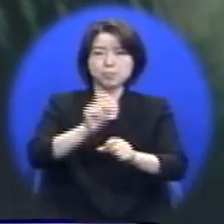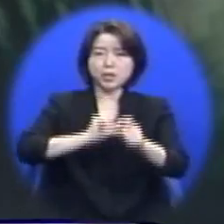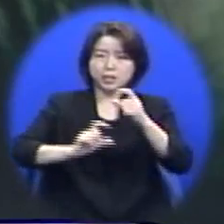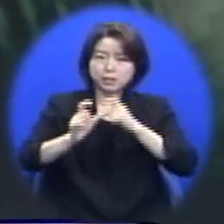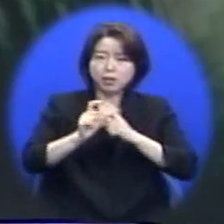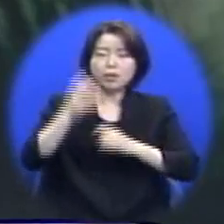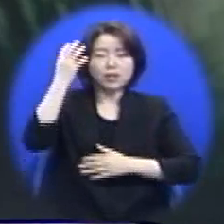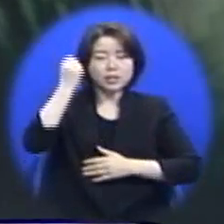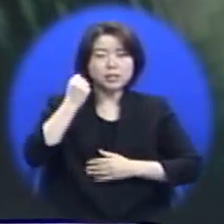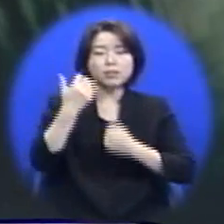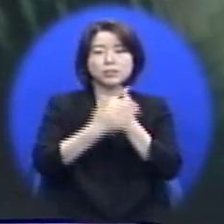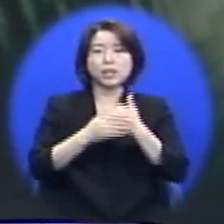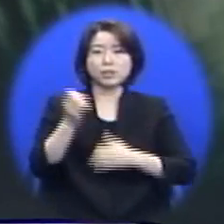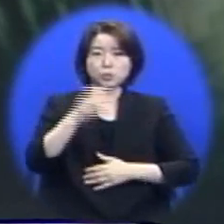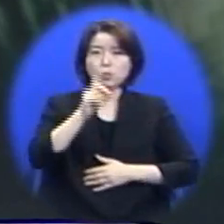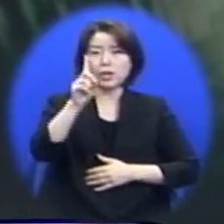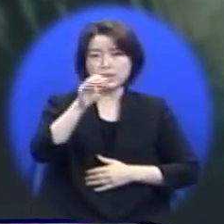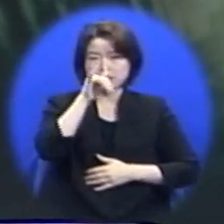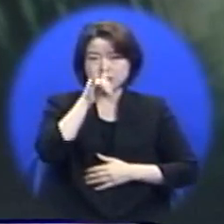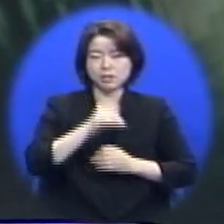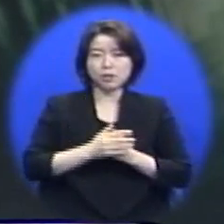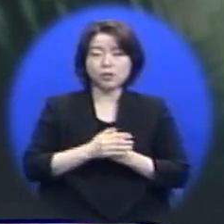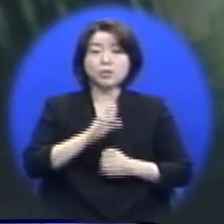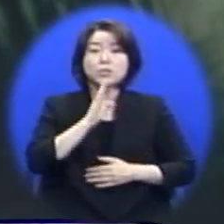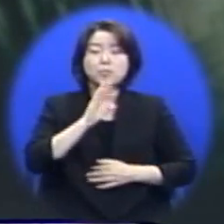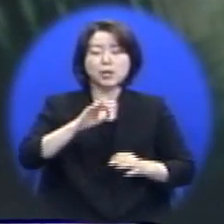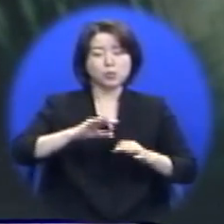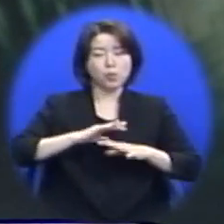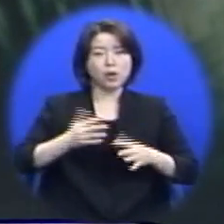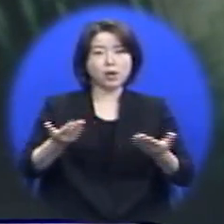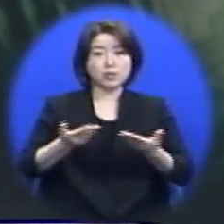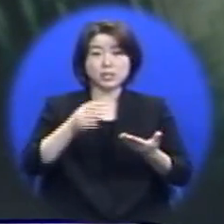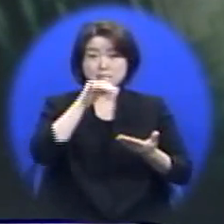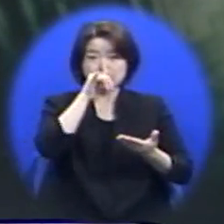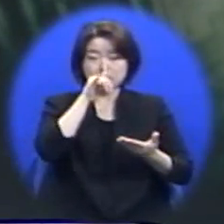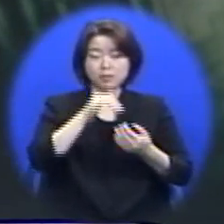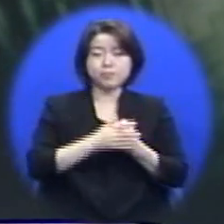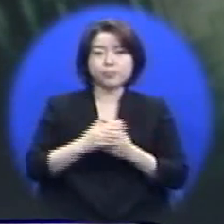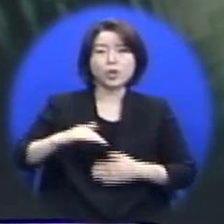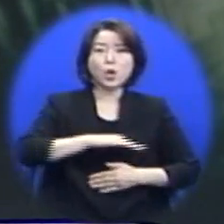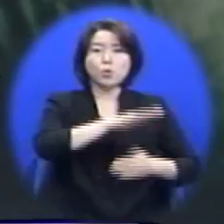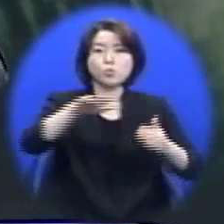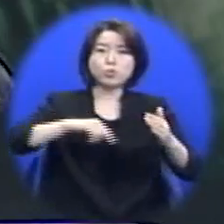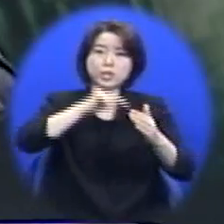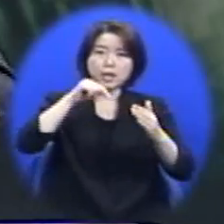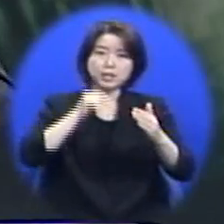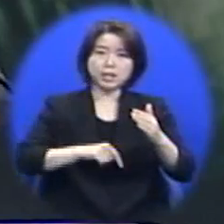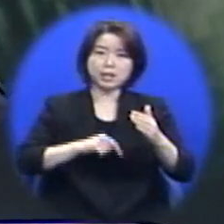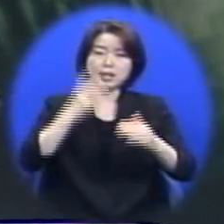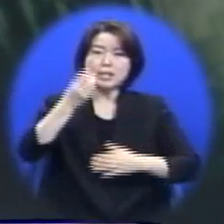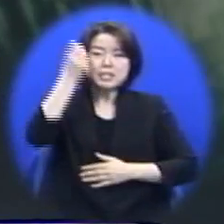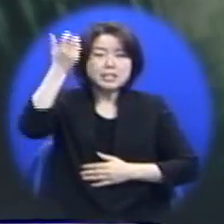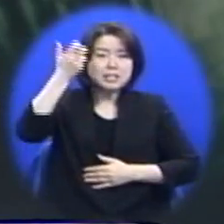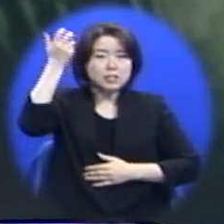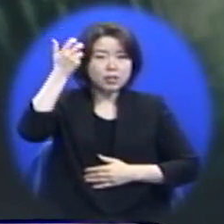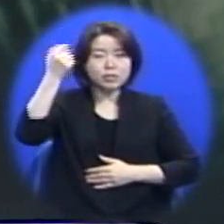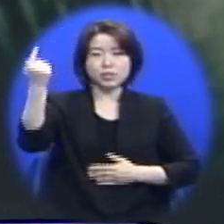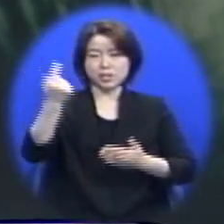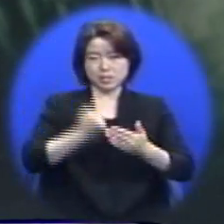은혜는 또 하나가 있어요. 정말 놀라운 것입니다. 그것은 우리 안에 성령이 임하신